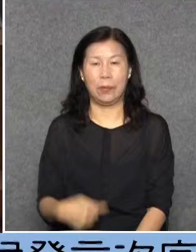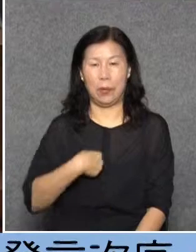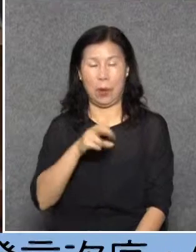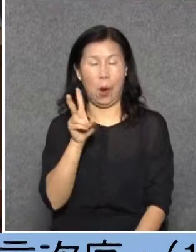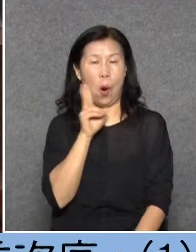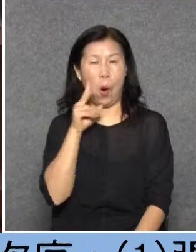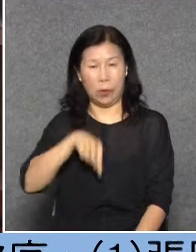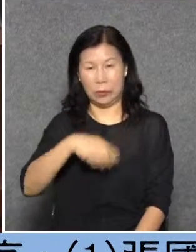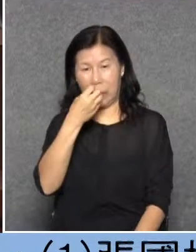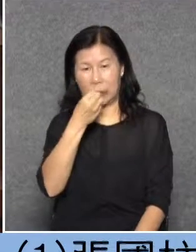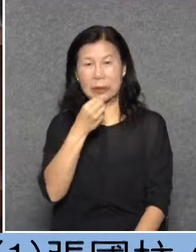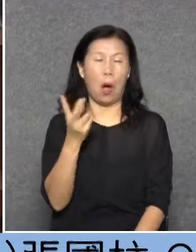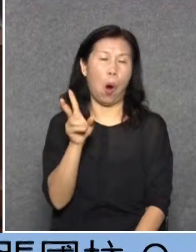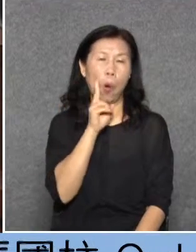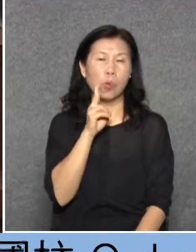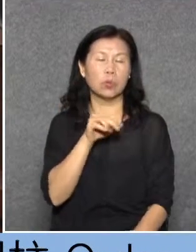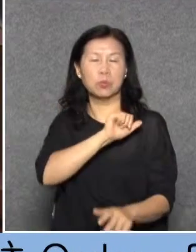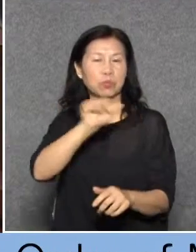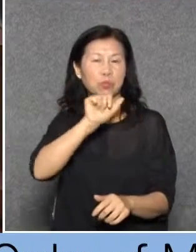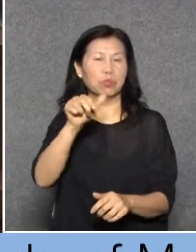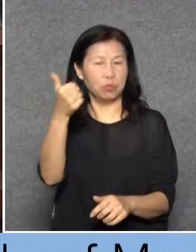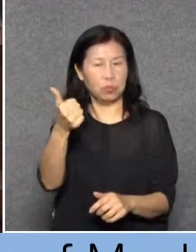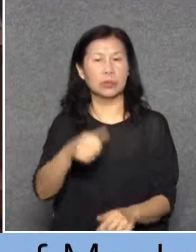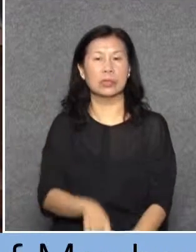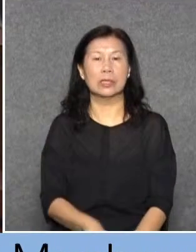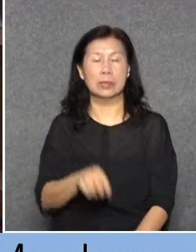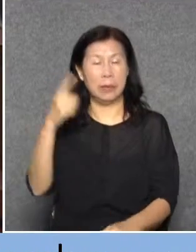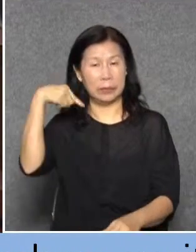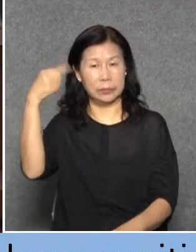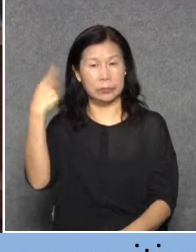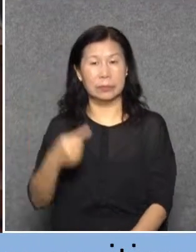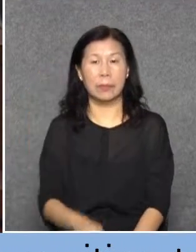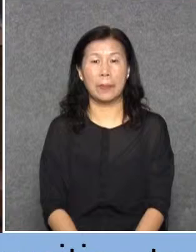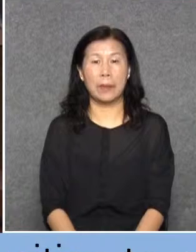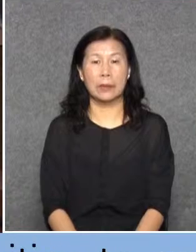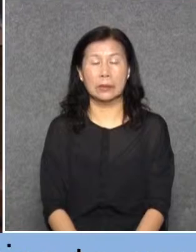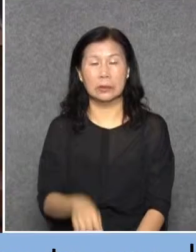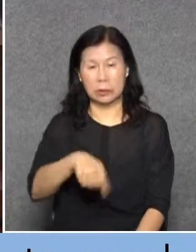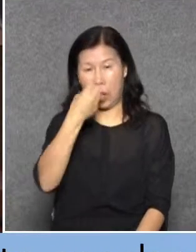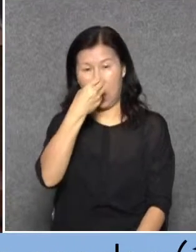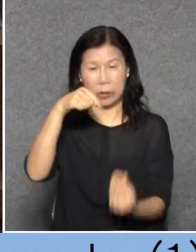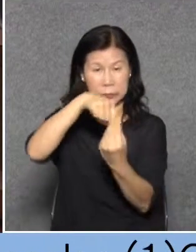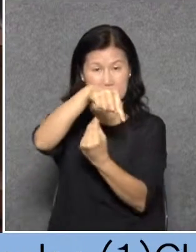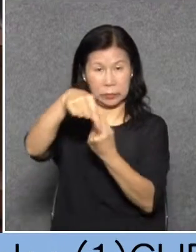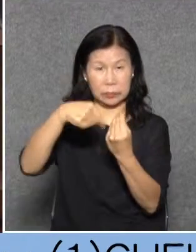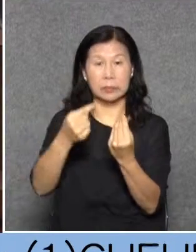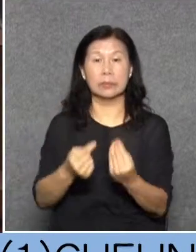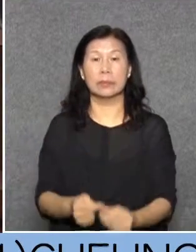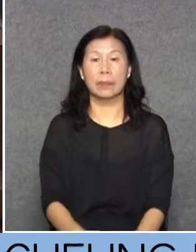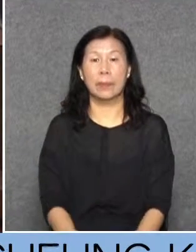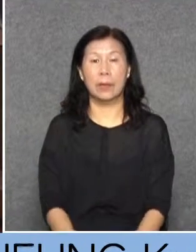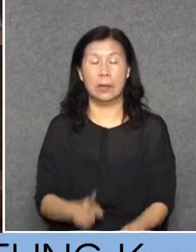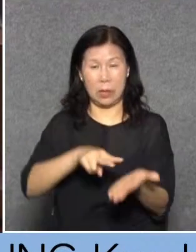港咧都唔係太差。但係咧，睇翻而家目前香港嘅環境咧，任何立